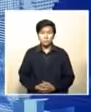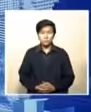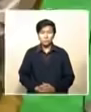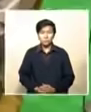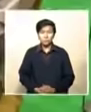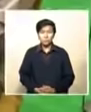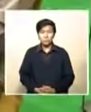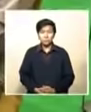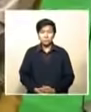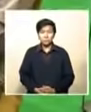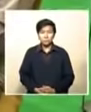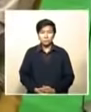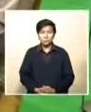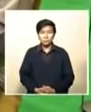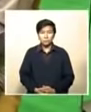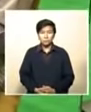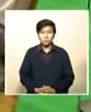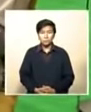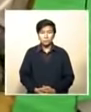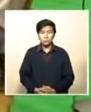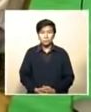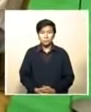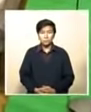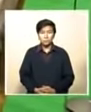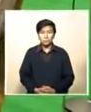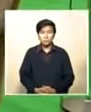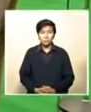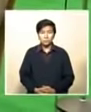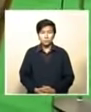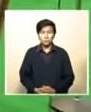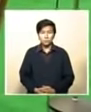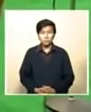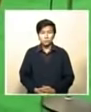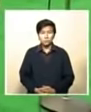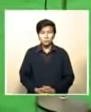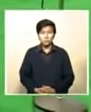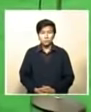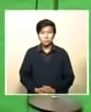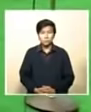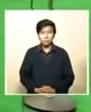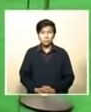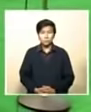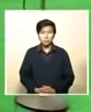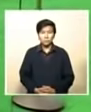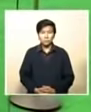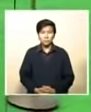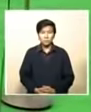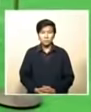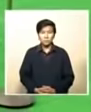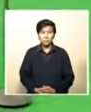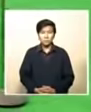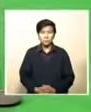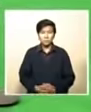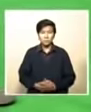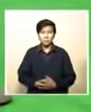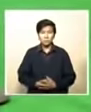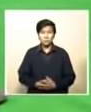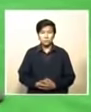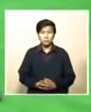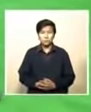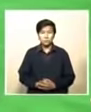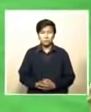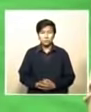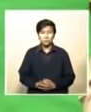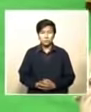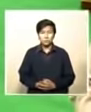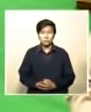กรัฐมนตรีนะครับท่านวิษณุเครืองามนะครับก็ตอนนี้ผมคงไม่ต้องสรุปอีกครั้งแล้วกันนะครับเพราะว่าได้ใช้เ